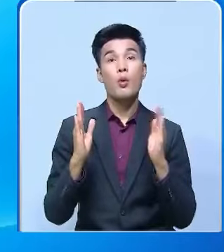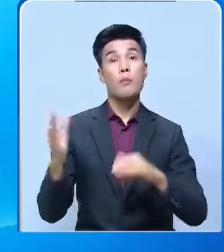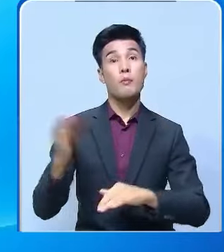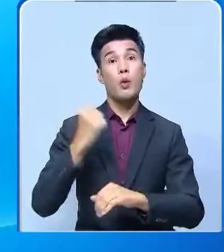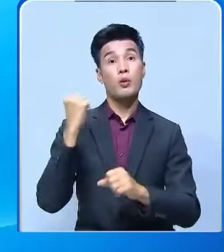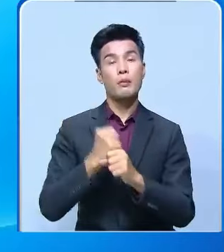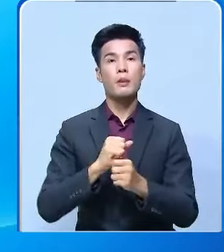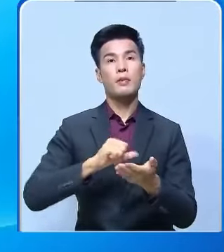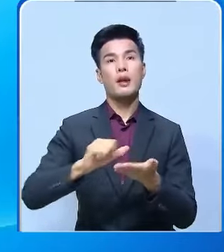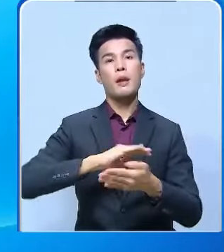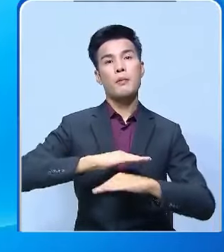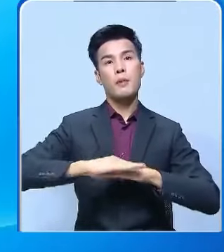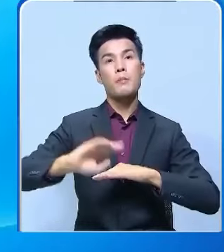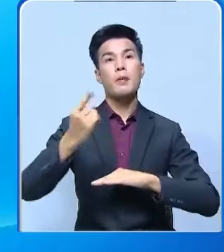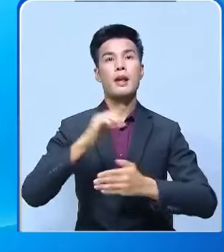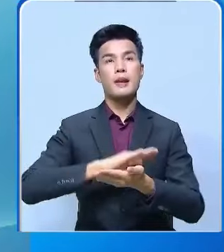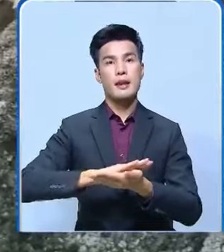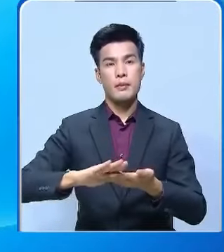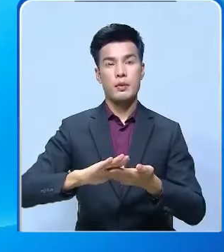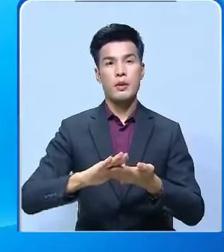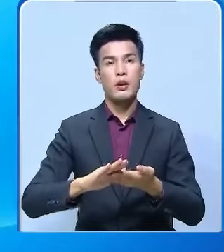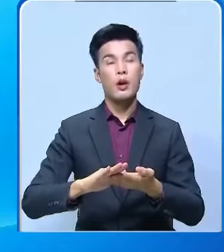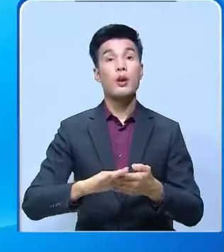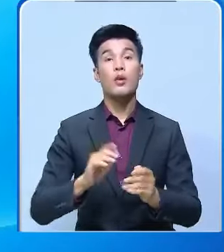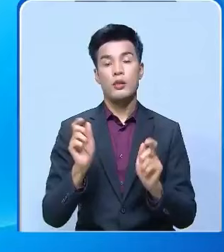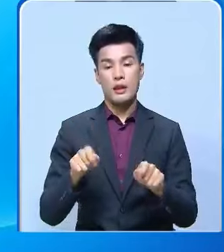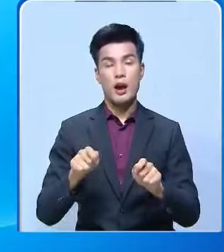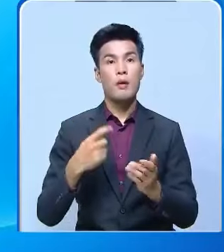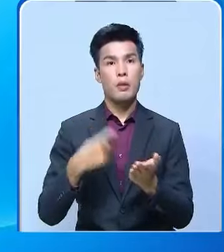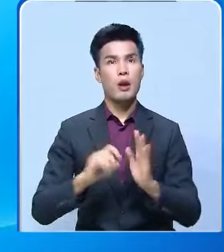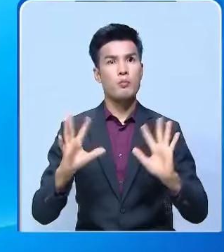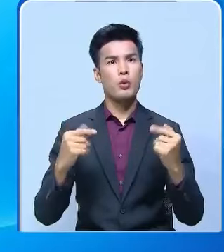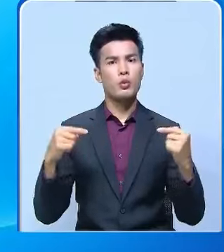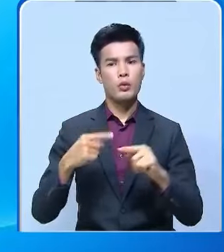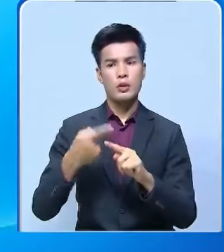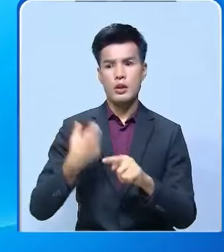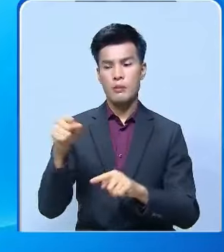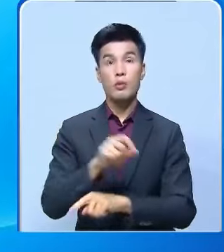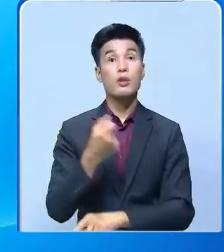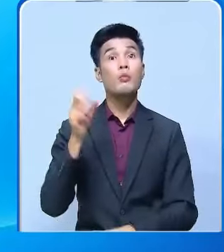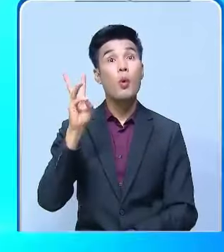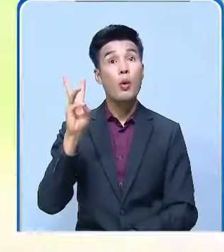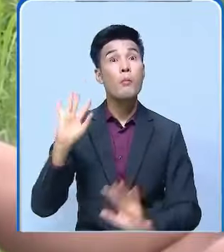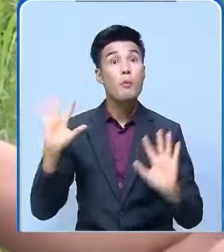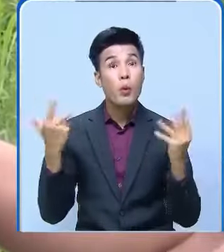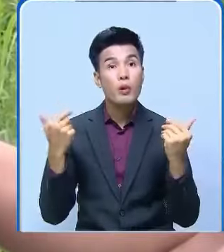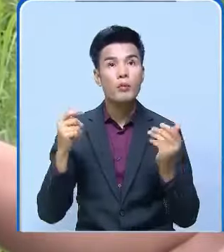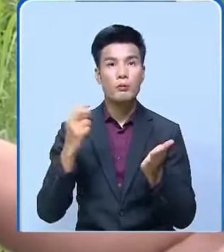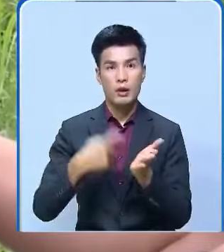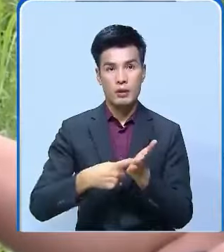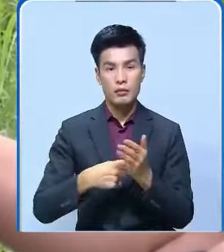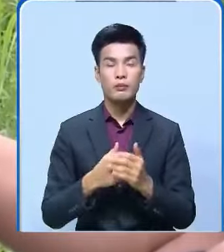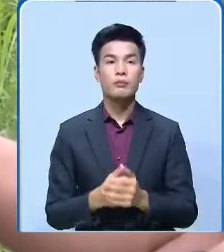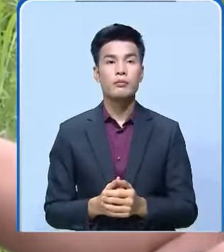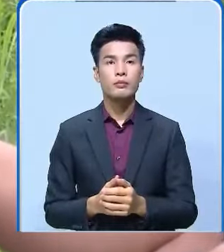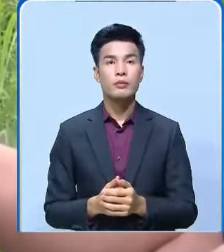ามาปรับปรุงดำเนินการให้เรียบร้อยก่อนที่จะหมดสัญญาประกันในวันที่16ตุลาคมนี ้ปรับพื้นที่เอา